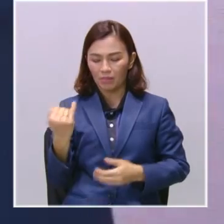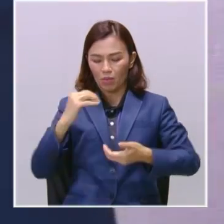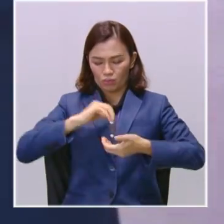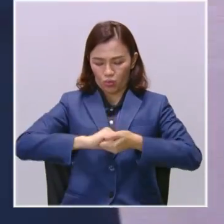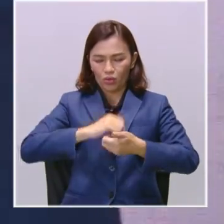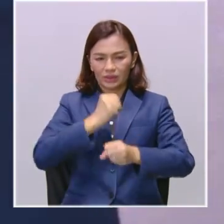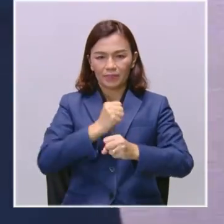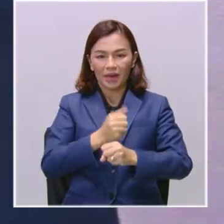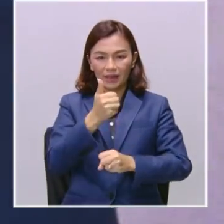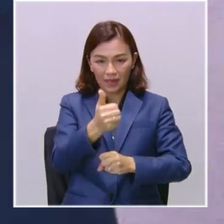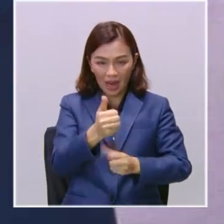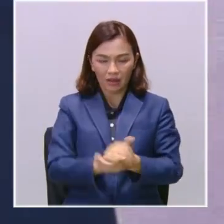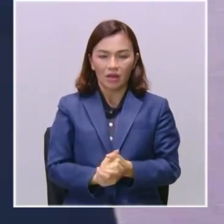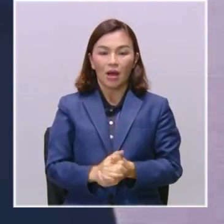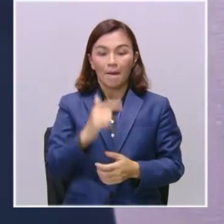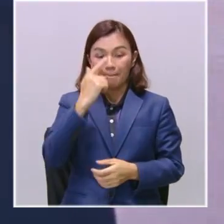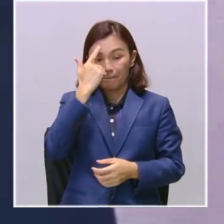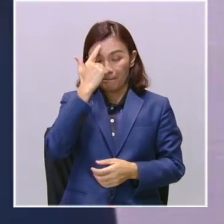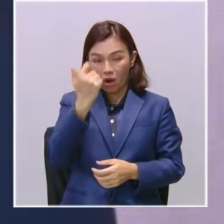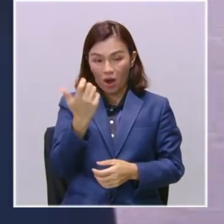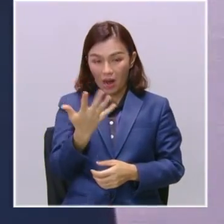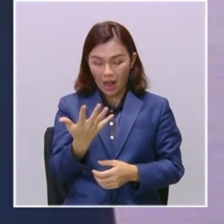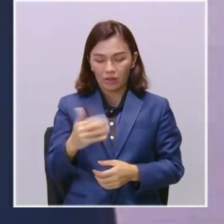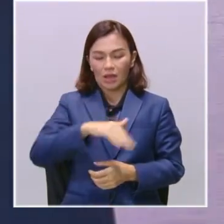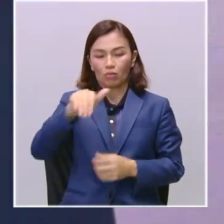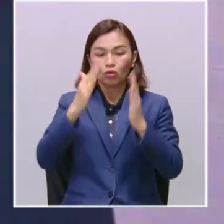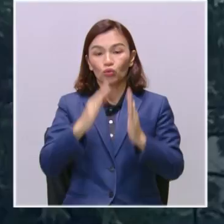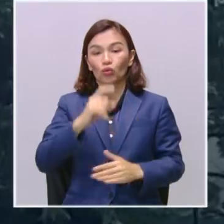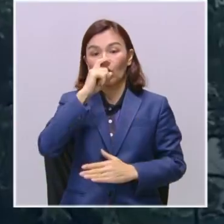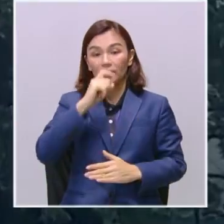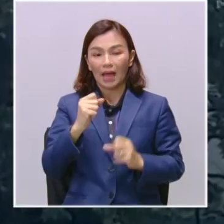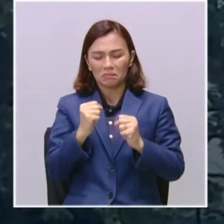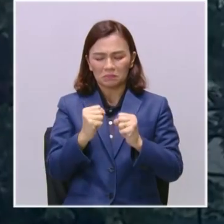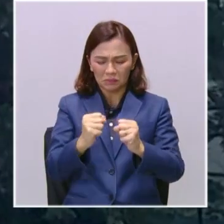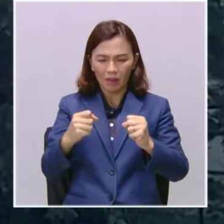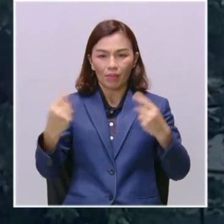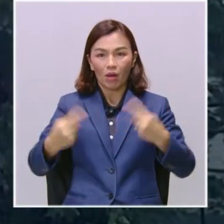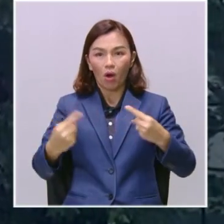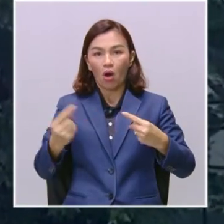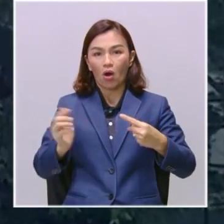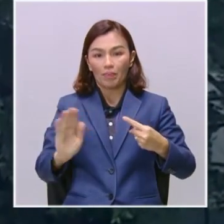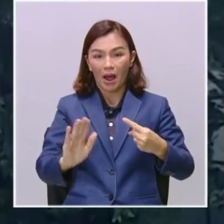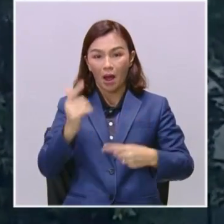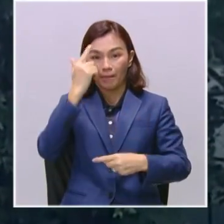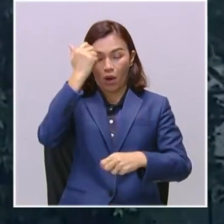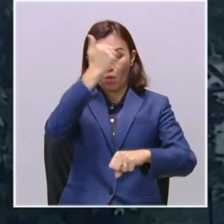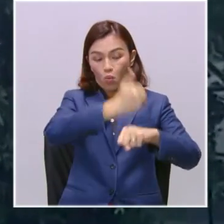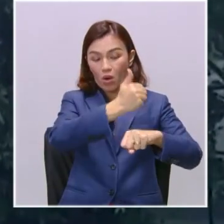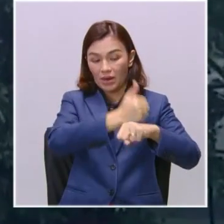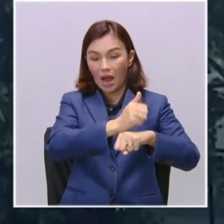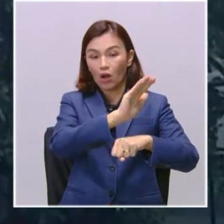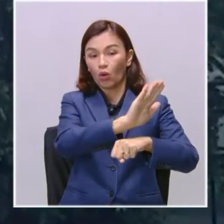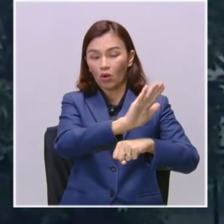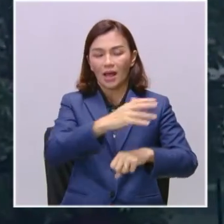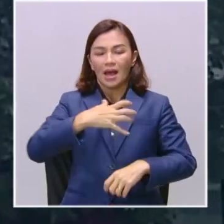ไม่มาต่อสู้กันให้เกิดความขัดแย้งเหมือนในอดีตตามแนวคิดของพลเอกประวิตรวงษ์สุวรรณหัวหน้าพรรคพลังประชารัฐที่อยากจ